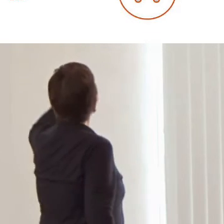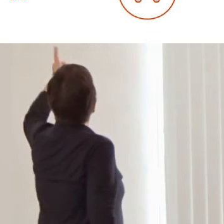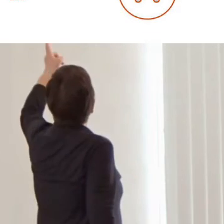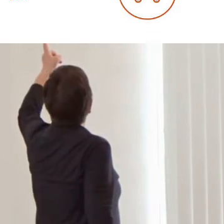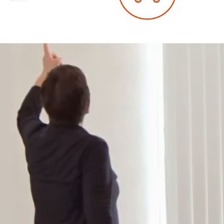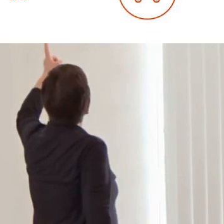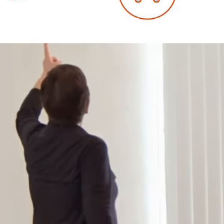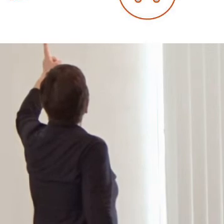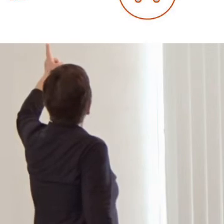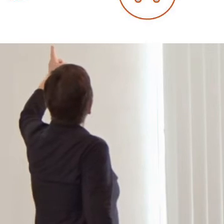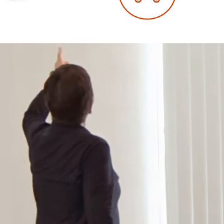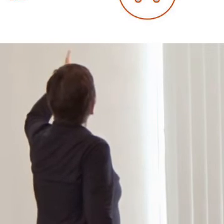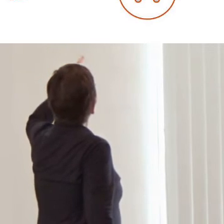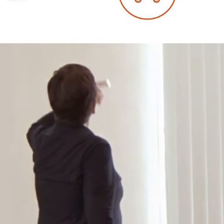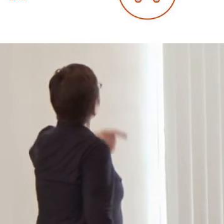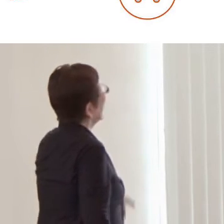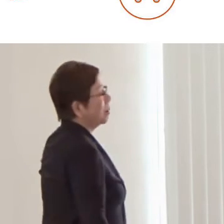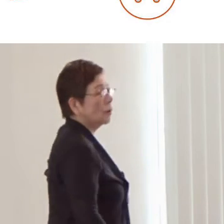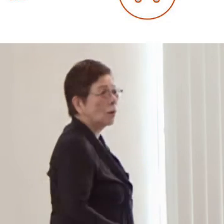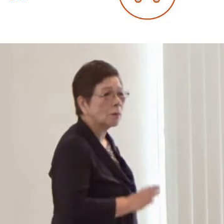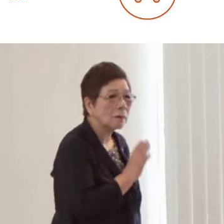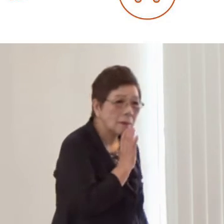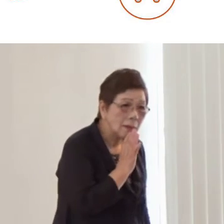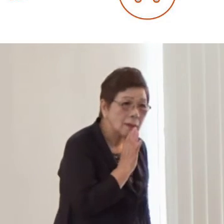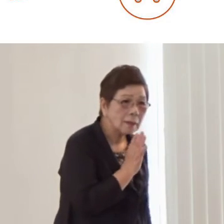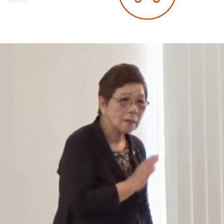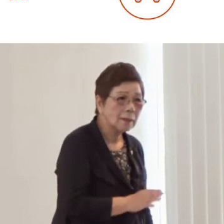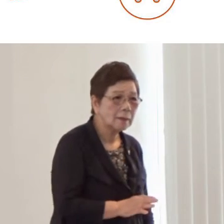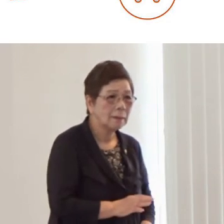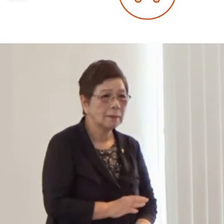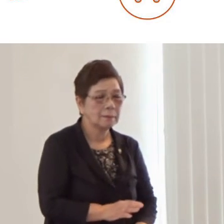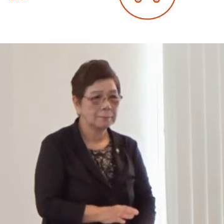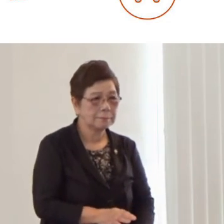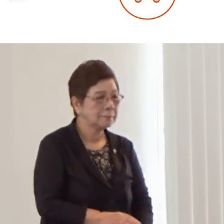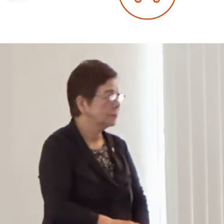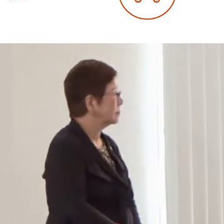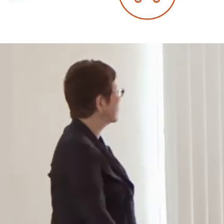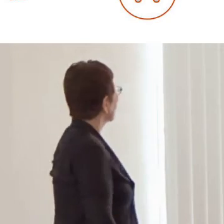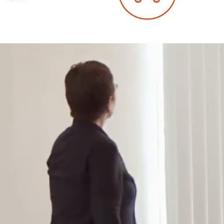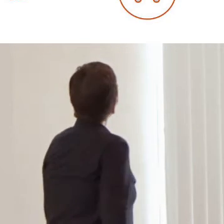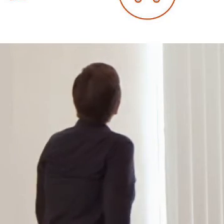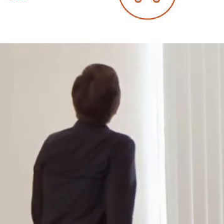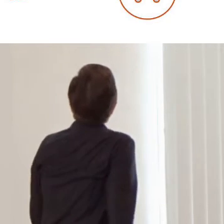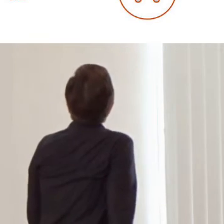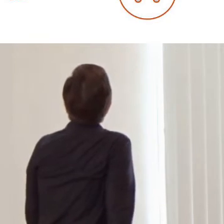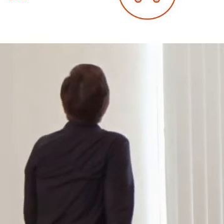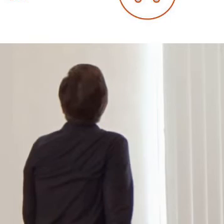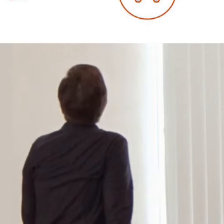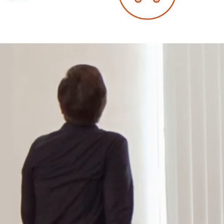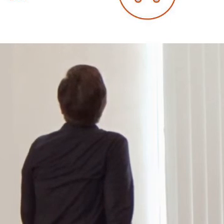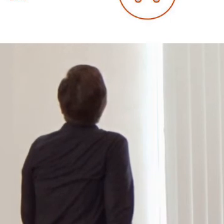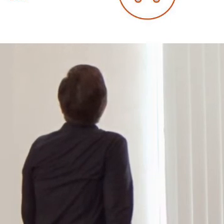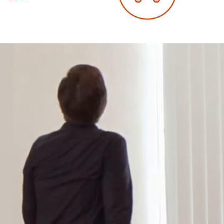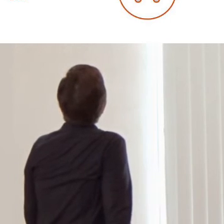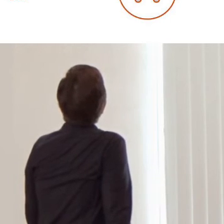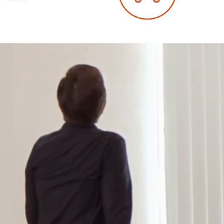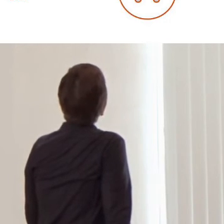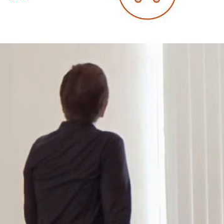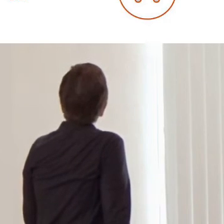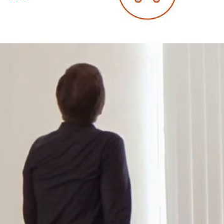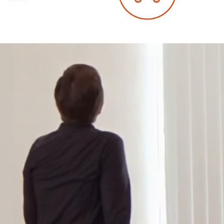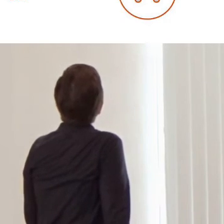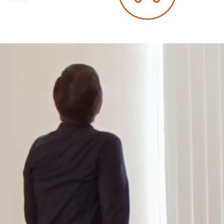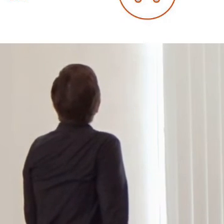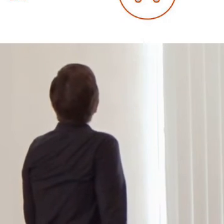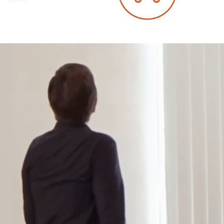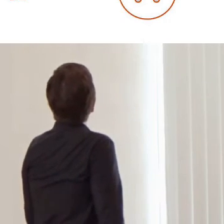それだけですよ私たちのやったことは。そしたらここにですね、立派な架け橋がかかってあるんですよ。私が